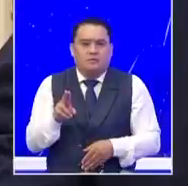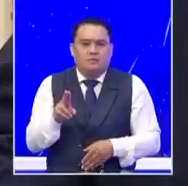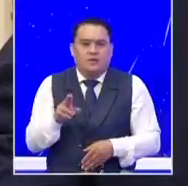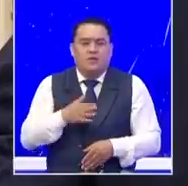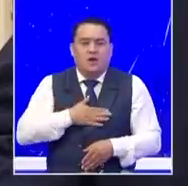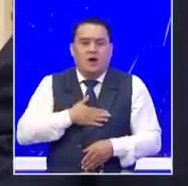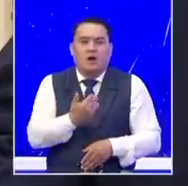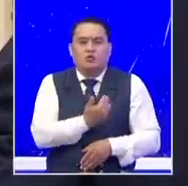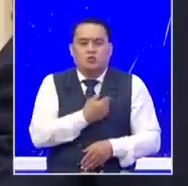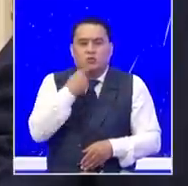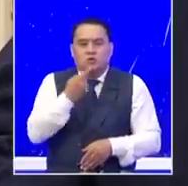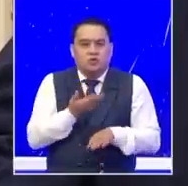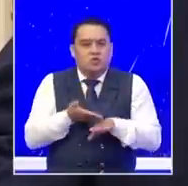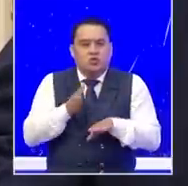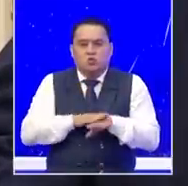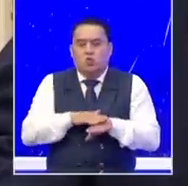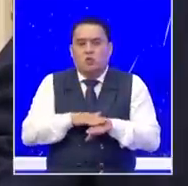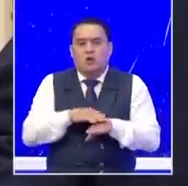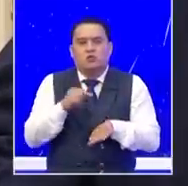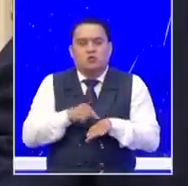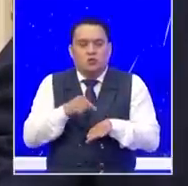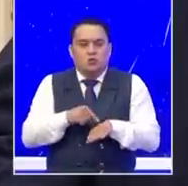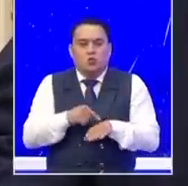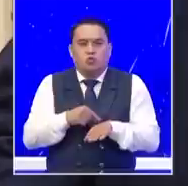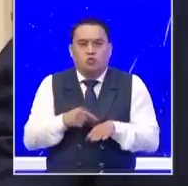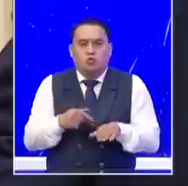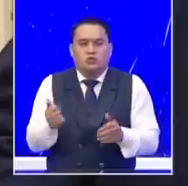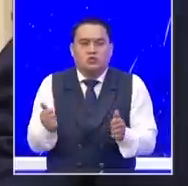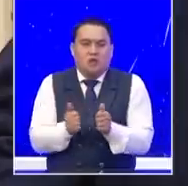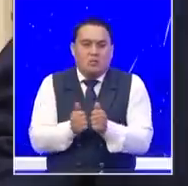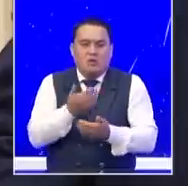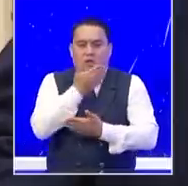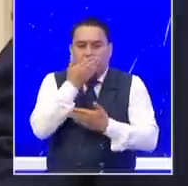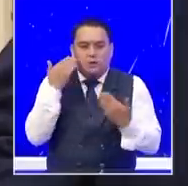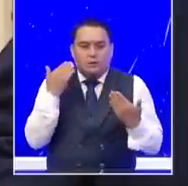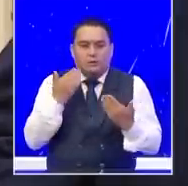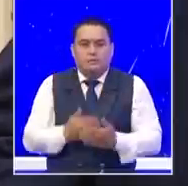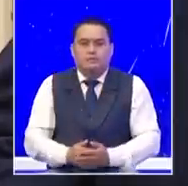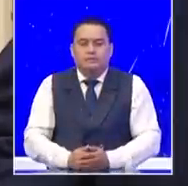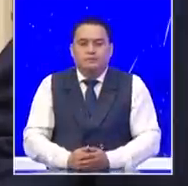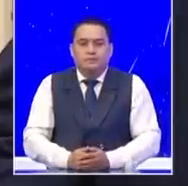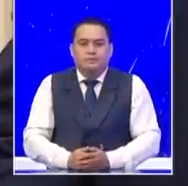Я еще раз хочу сказать, тяжело осознавать, что его уже больше с нами нет.